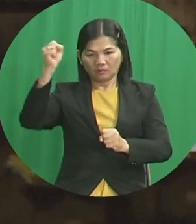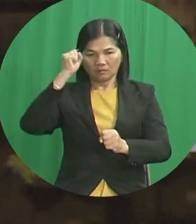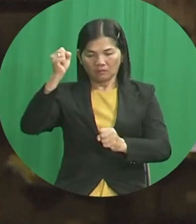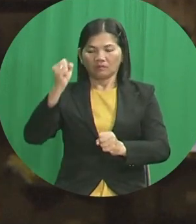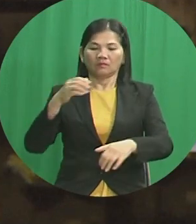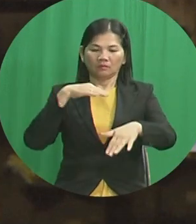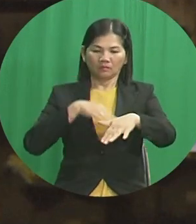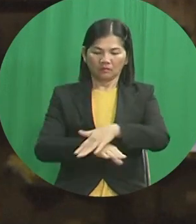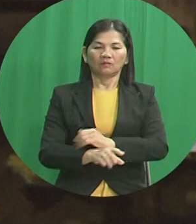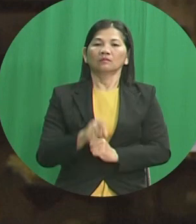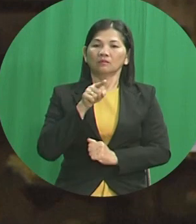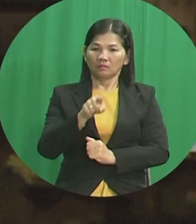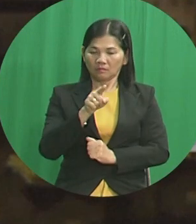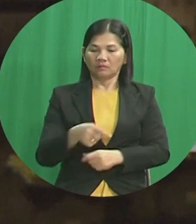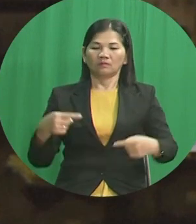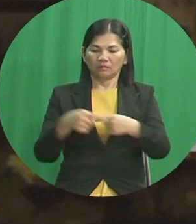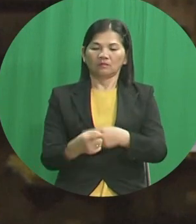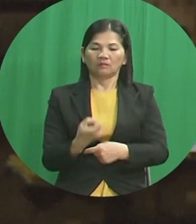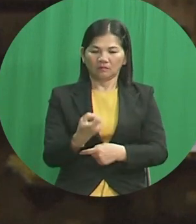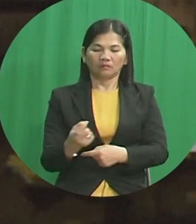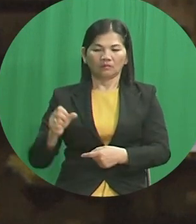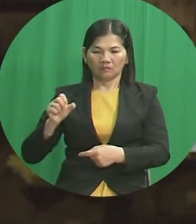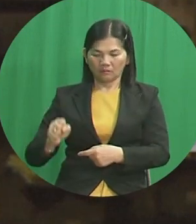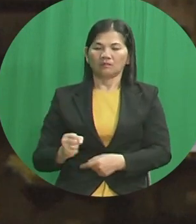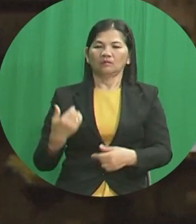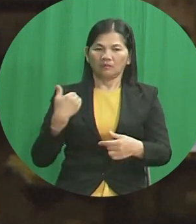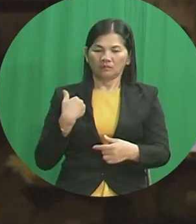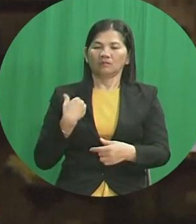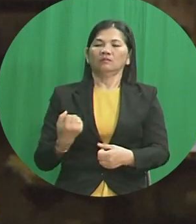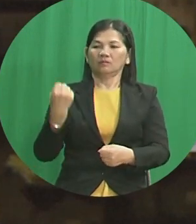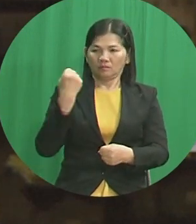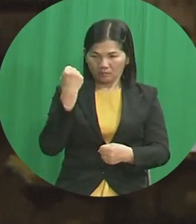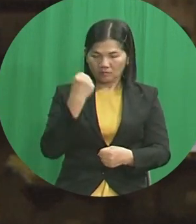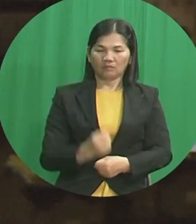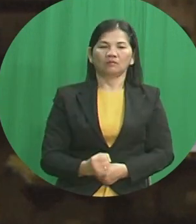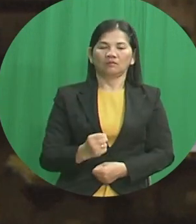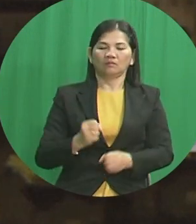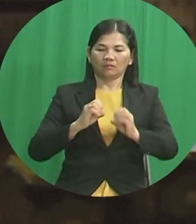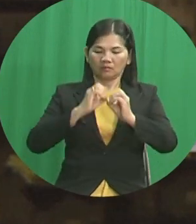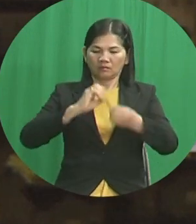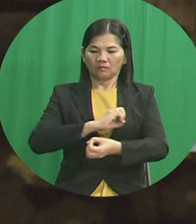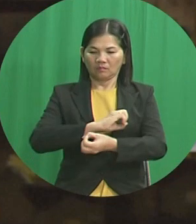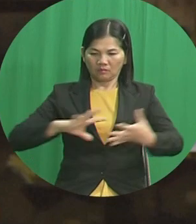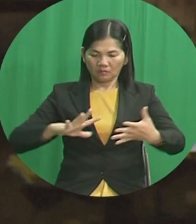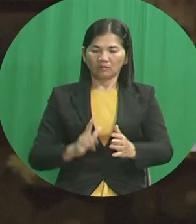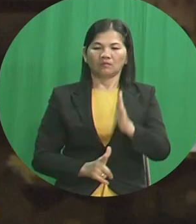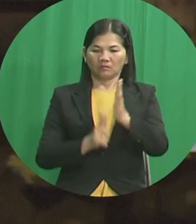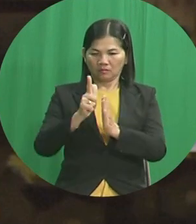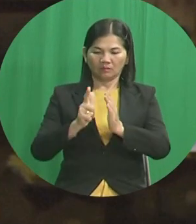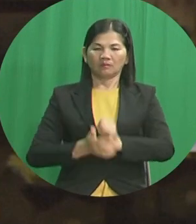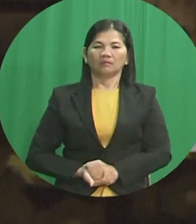បត្តិការនៅទីនោះប្រឆាំងទៅនឹងក្រុមហាម៉ាស់និងមានកម្លាំងមិនតិចជាងការបំផ្លិចបំផ្លាញនៅភាគខាងជើង